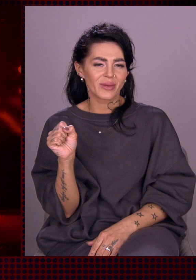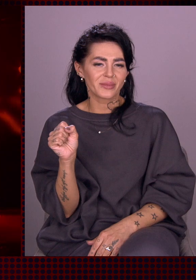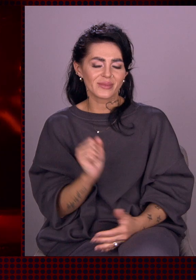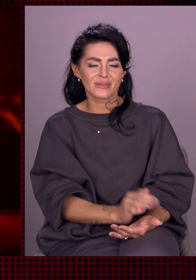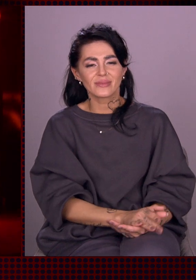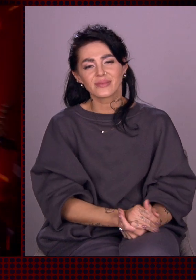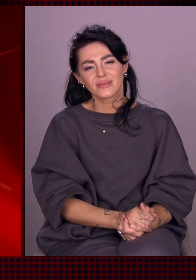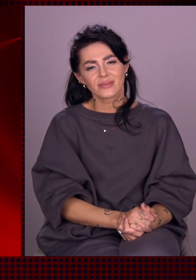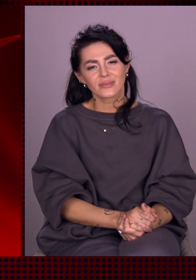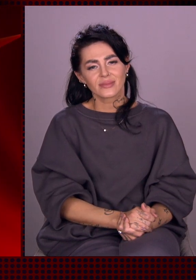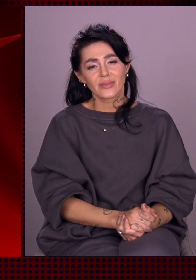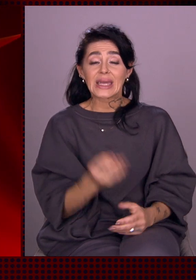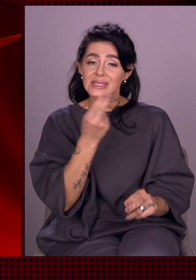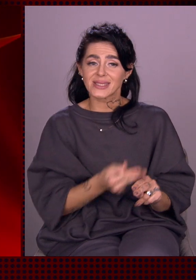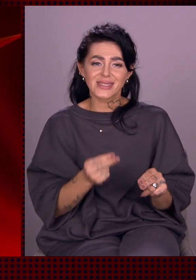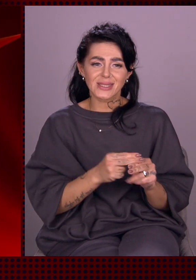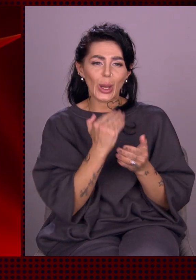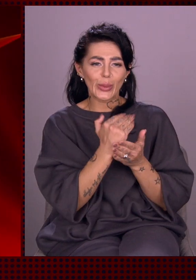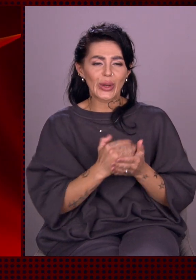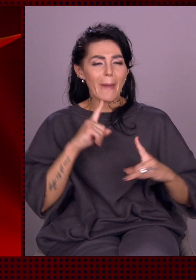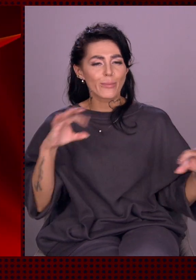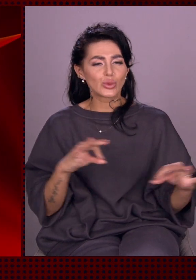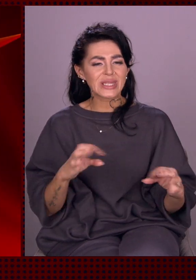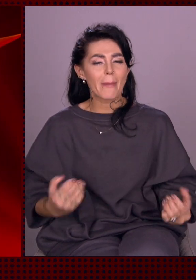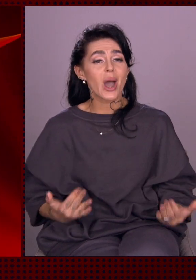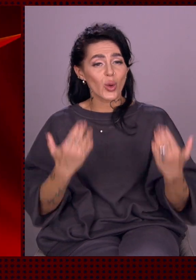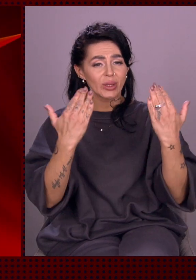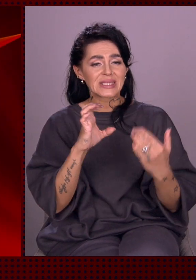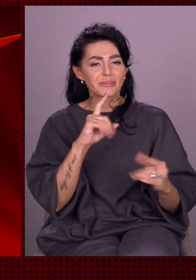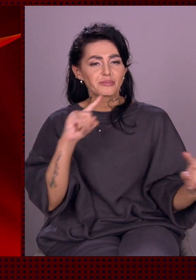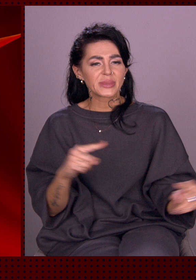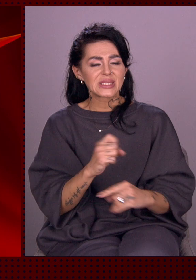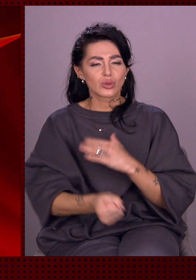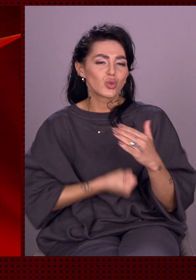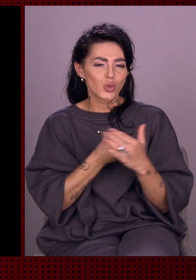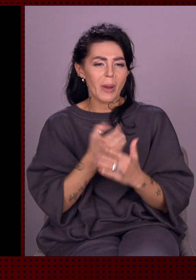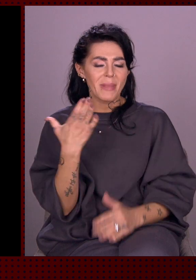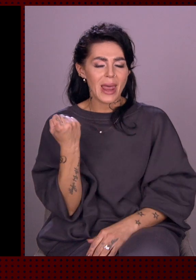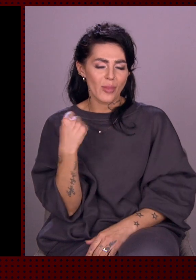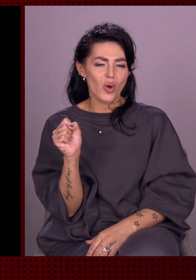Це проєкт «Музоборона» з піснею «До перемоги».